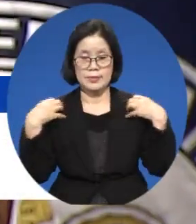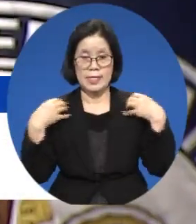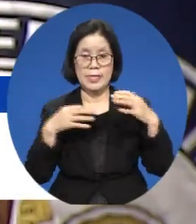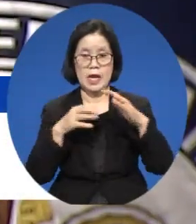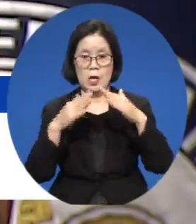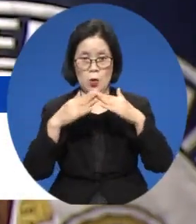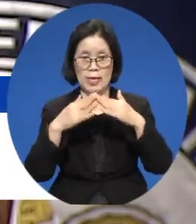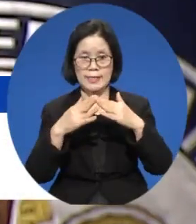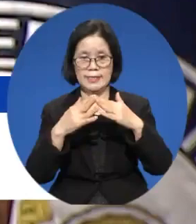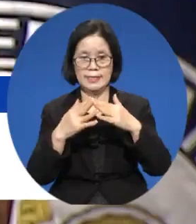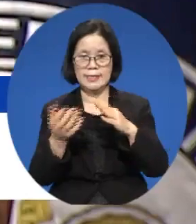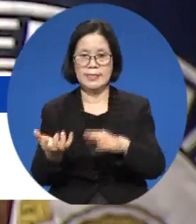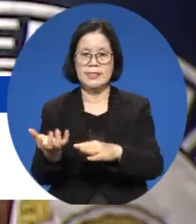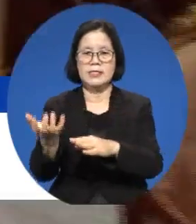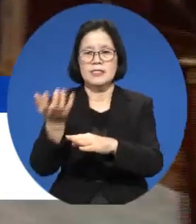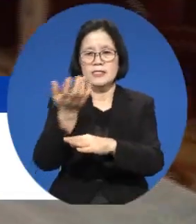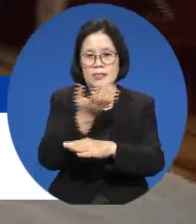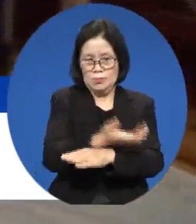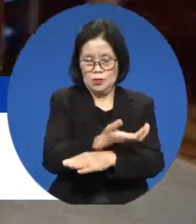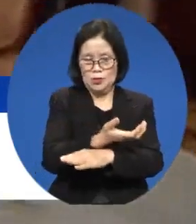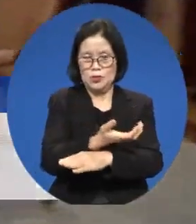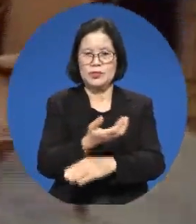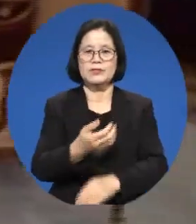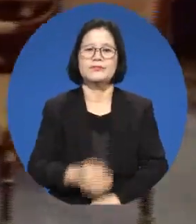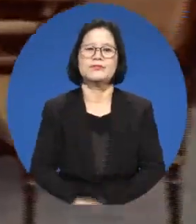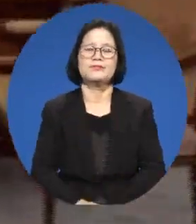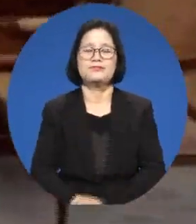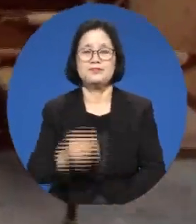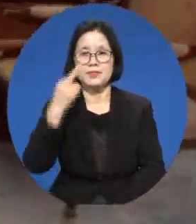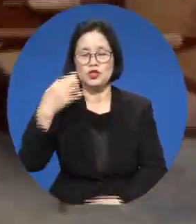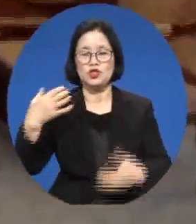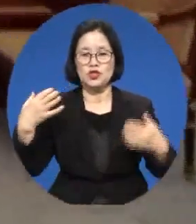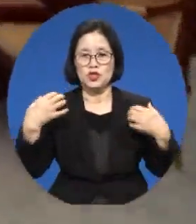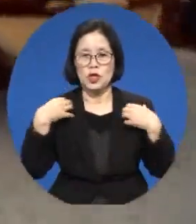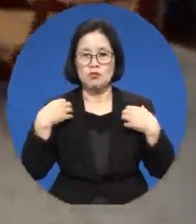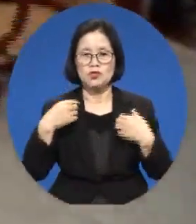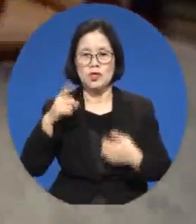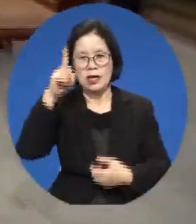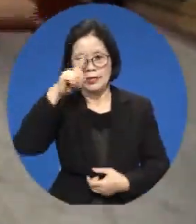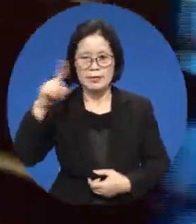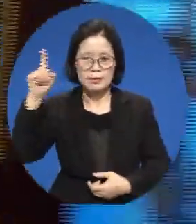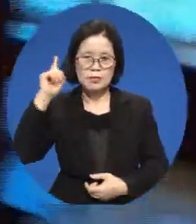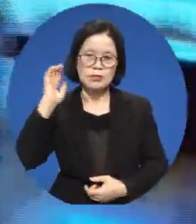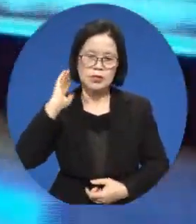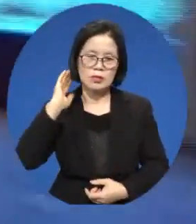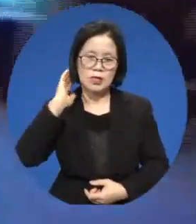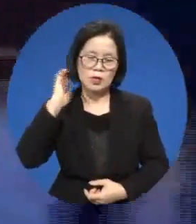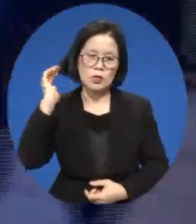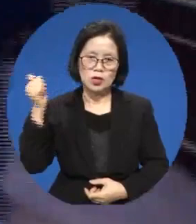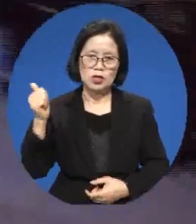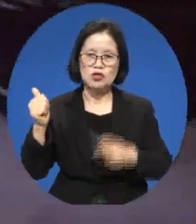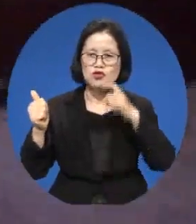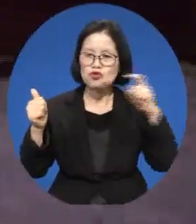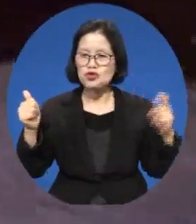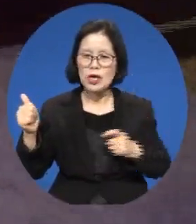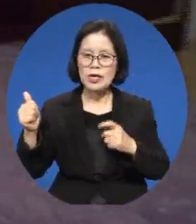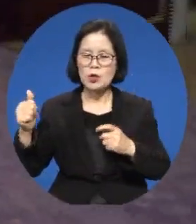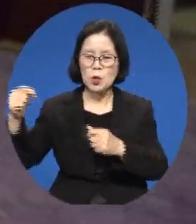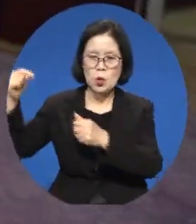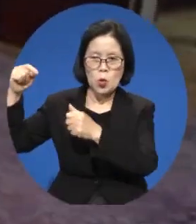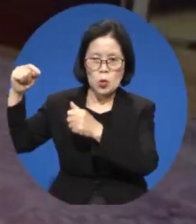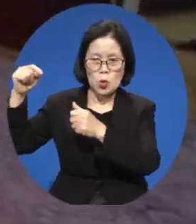엉킴 절 우리 미국 정부는 블라디미르 푸틴 대통령이 오크 라이너 공격 명령을